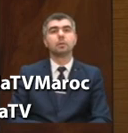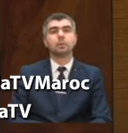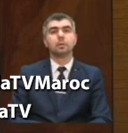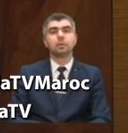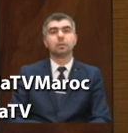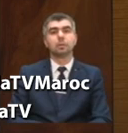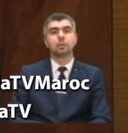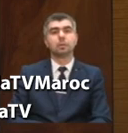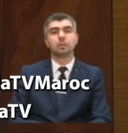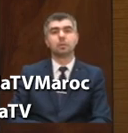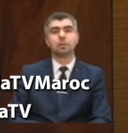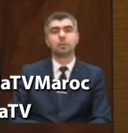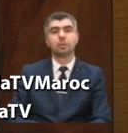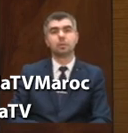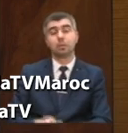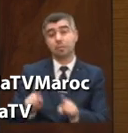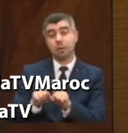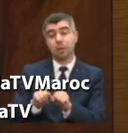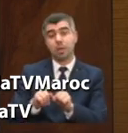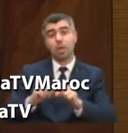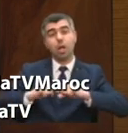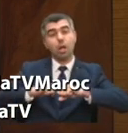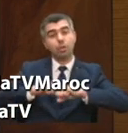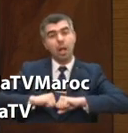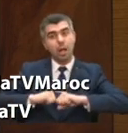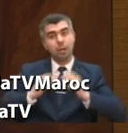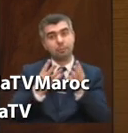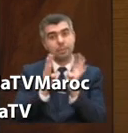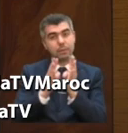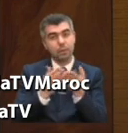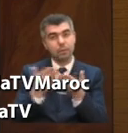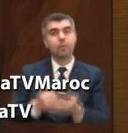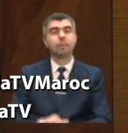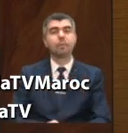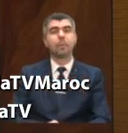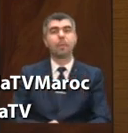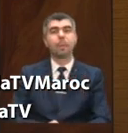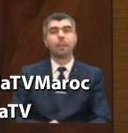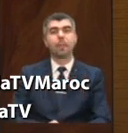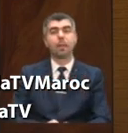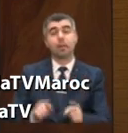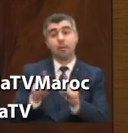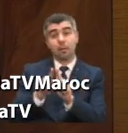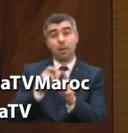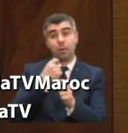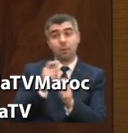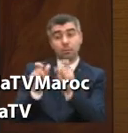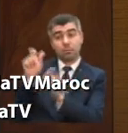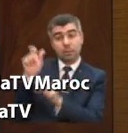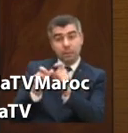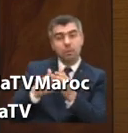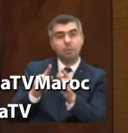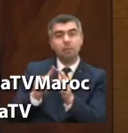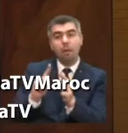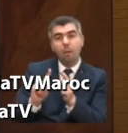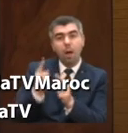يمكن فاش غناخذوا في اللجنة ديال اليقظة الاقتصادية قرار بأن قطاع أو قطاع فرعي أو